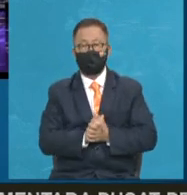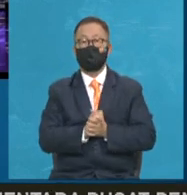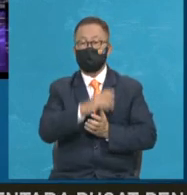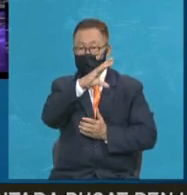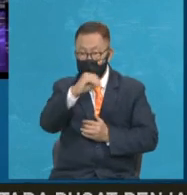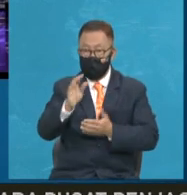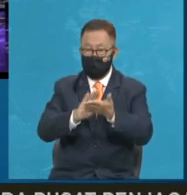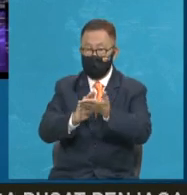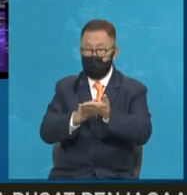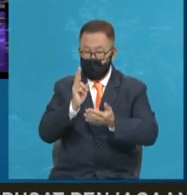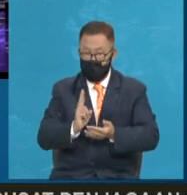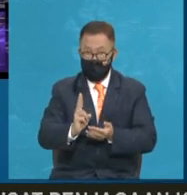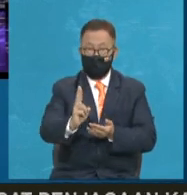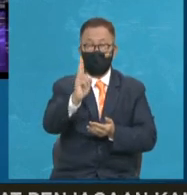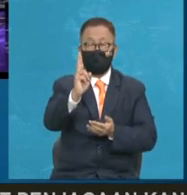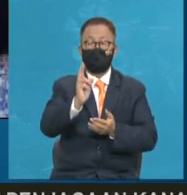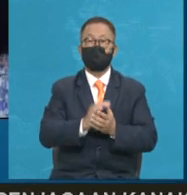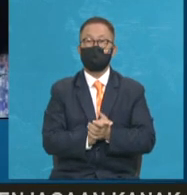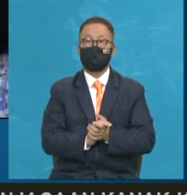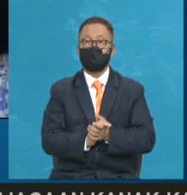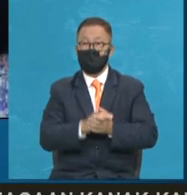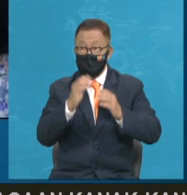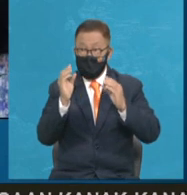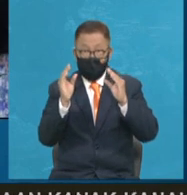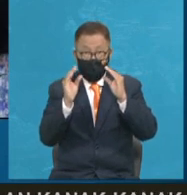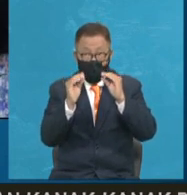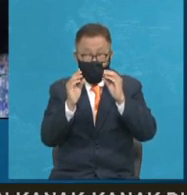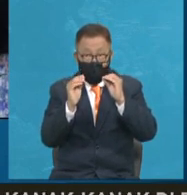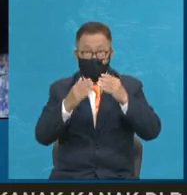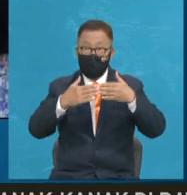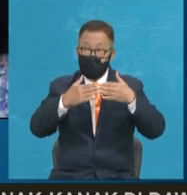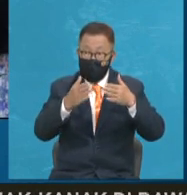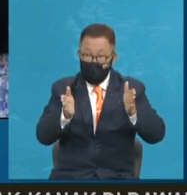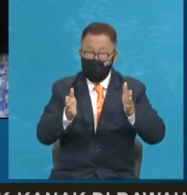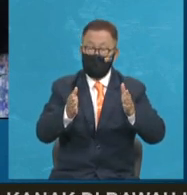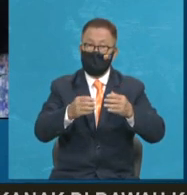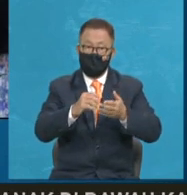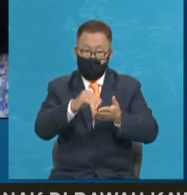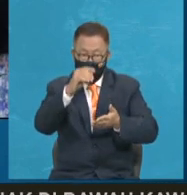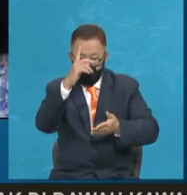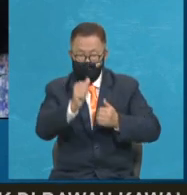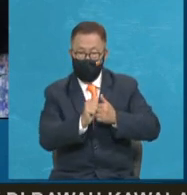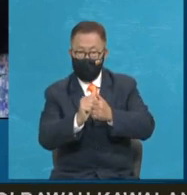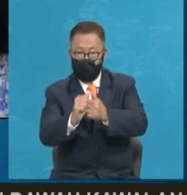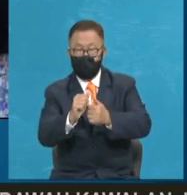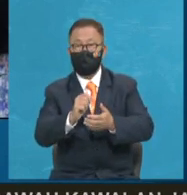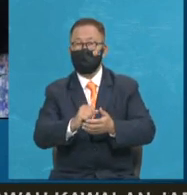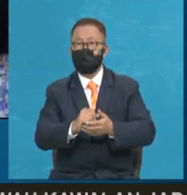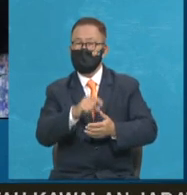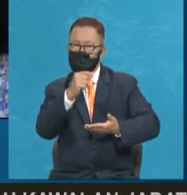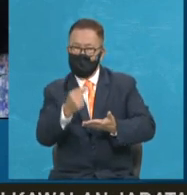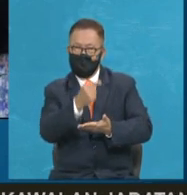Islam Kementerian hal ihwal ugama acara Diteruskan dengan pelancaran buku garis panduan sokongan pembelajaran